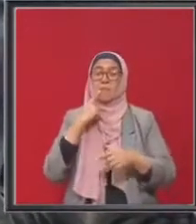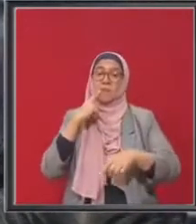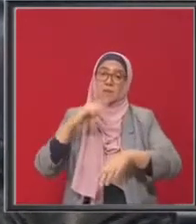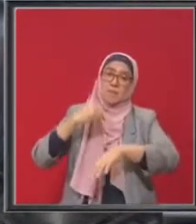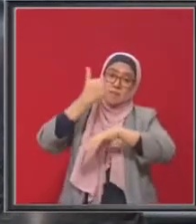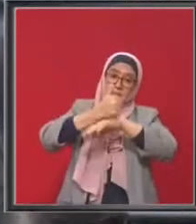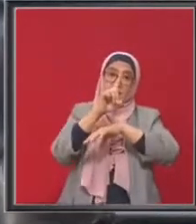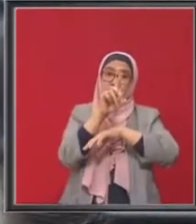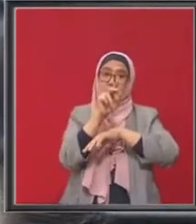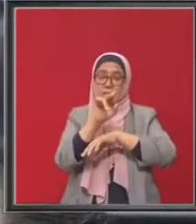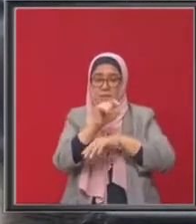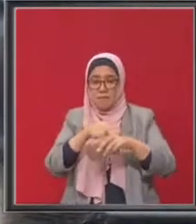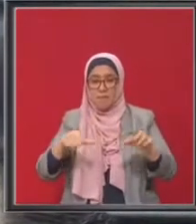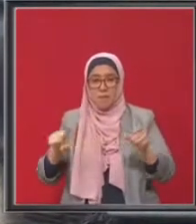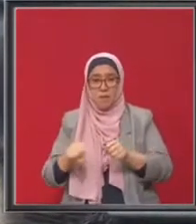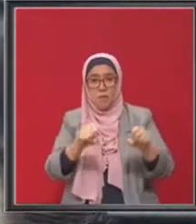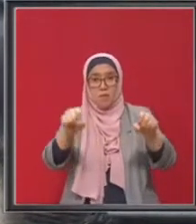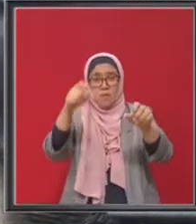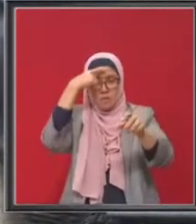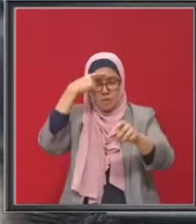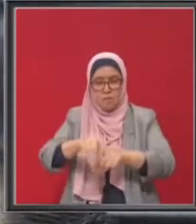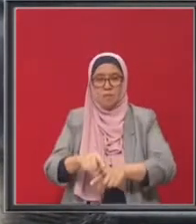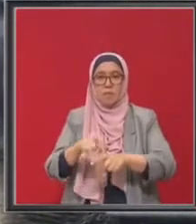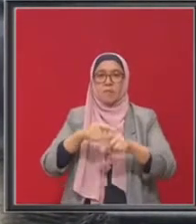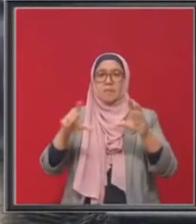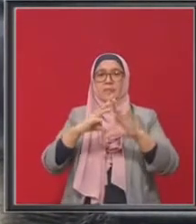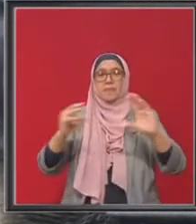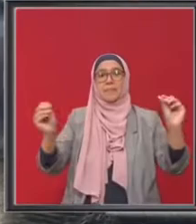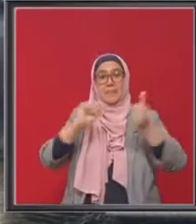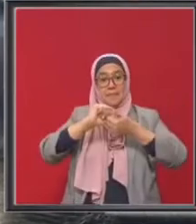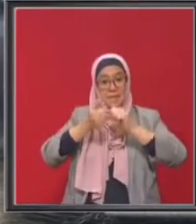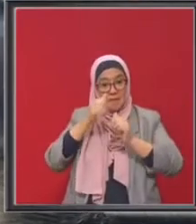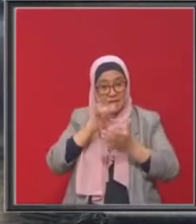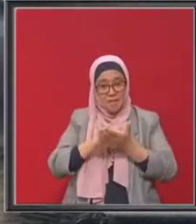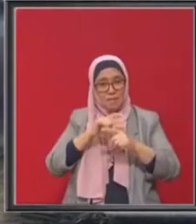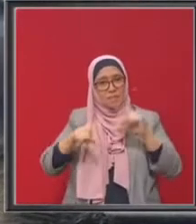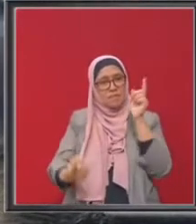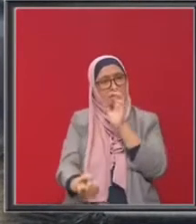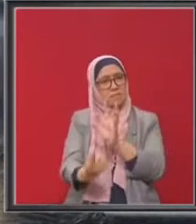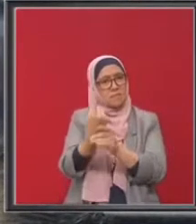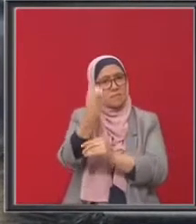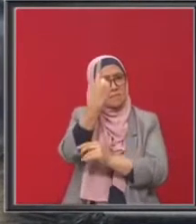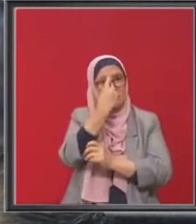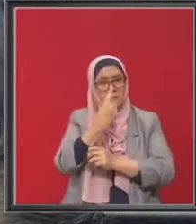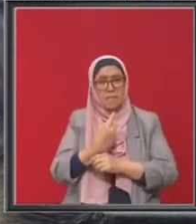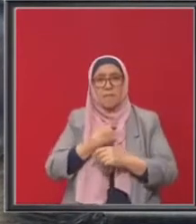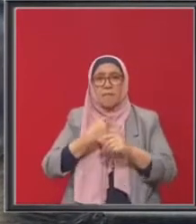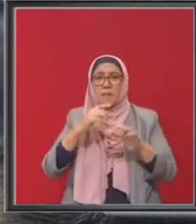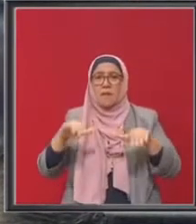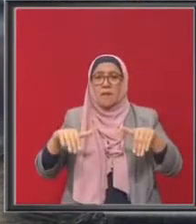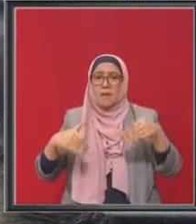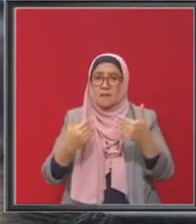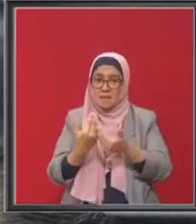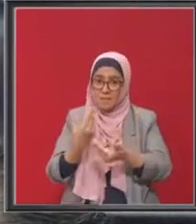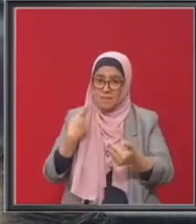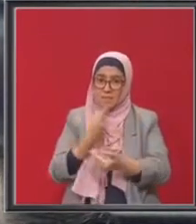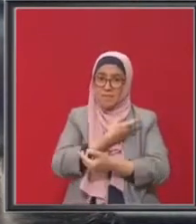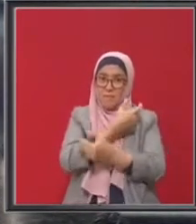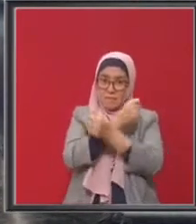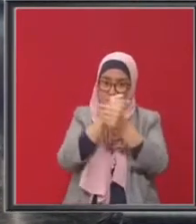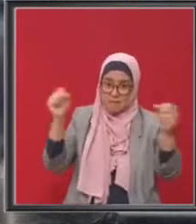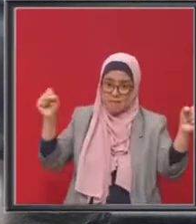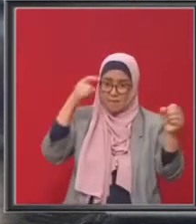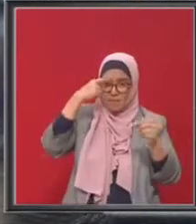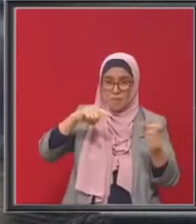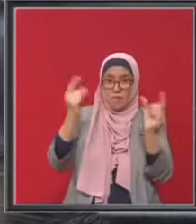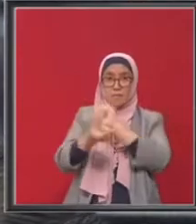balik pada persoalan dibangkitkan tadi apakah kita ia menjejakkan kaki Rugi untuk makluman hingga aktanya kita cara